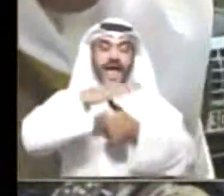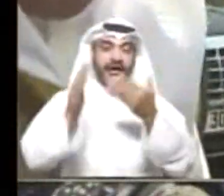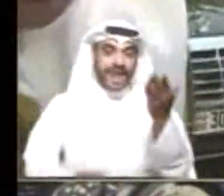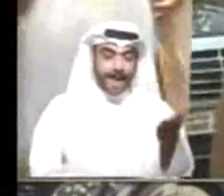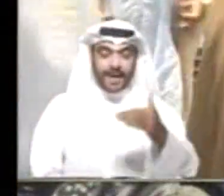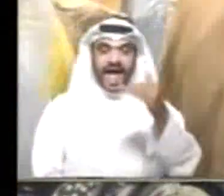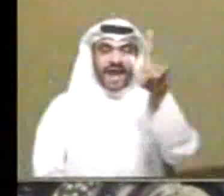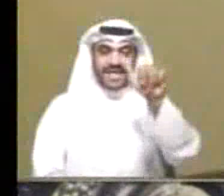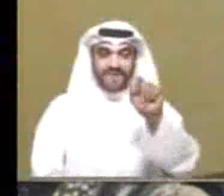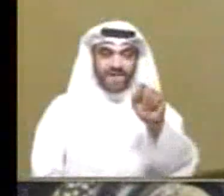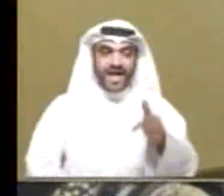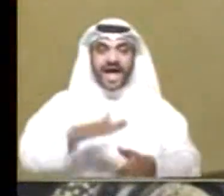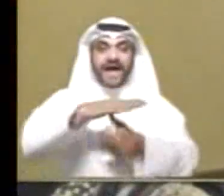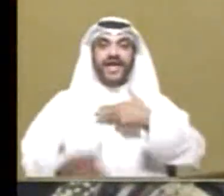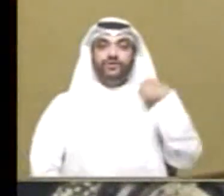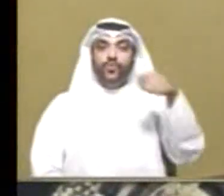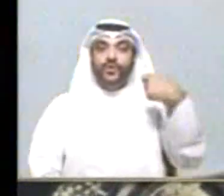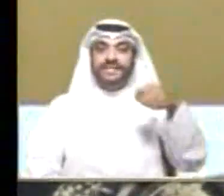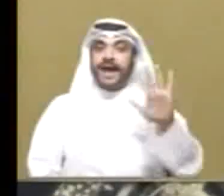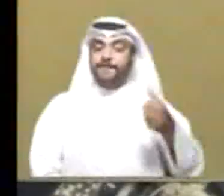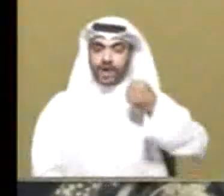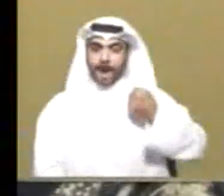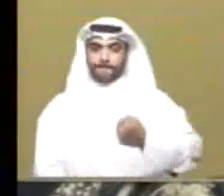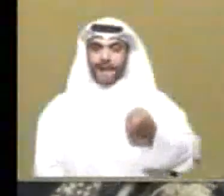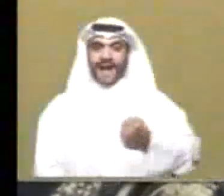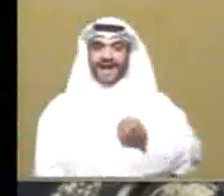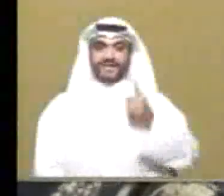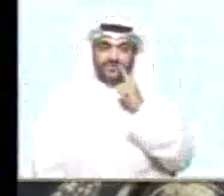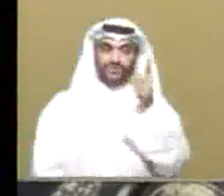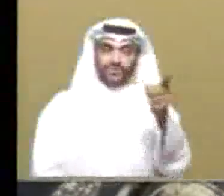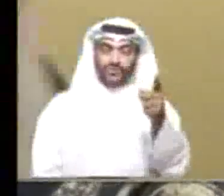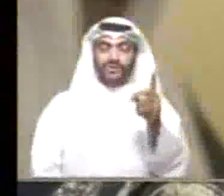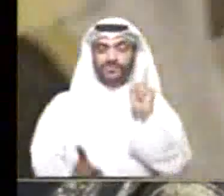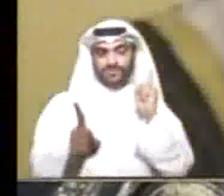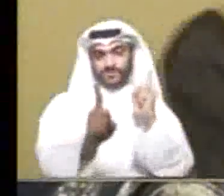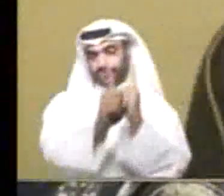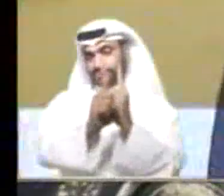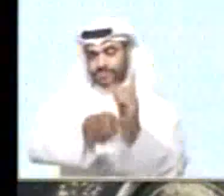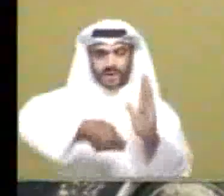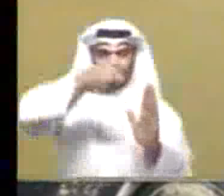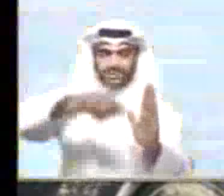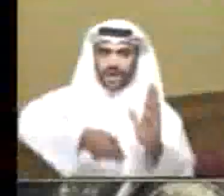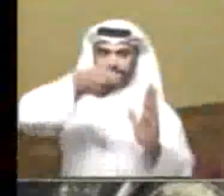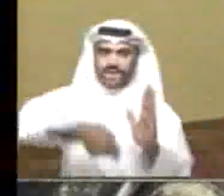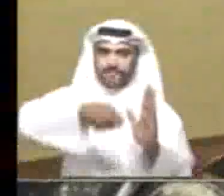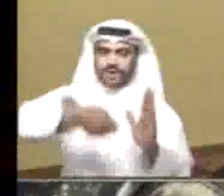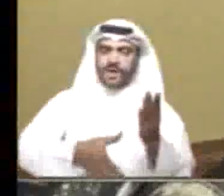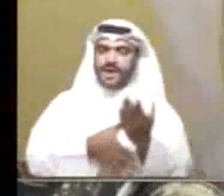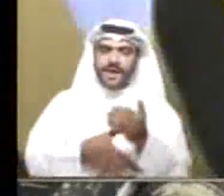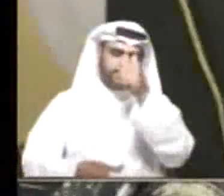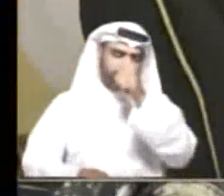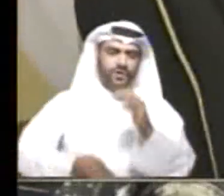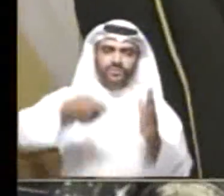خليفة رئيس وزراء مملكة البحرين الشقيقة محافظ المحافظة الجنوبية سمو الشيخ خليفة بن علي آل